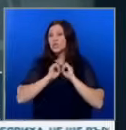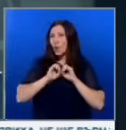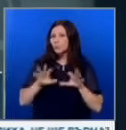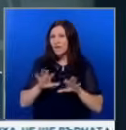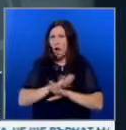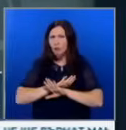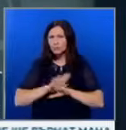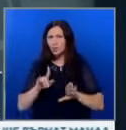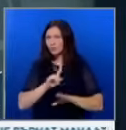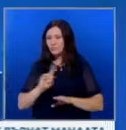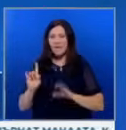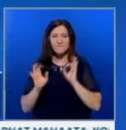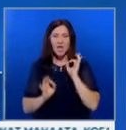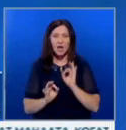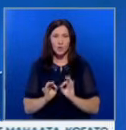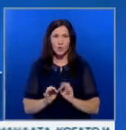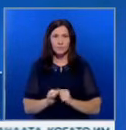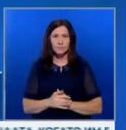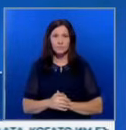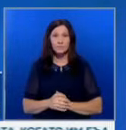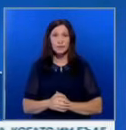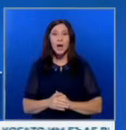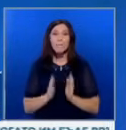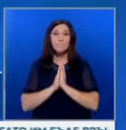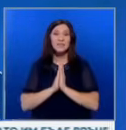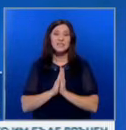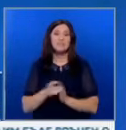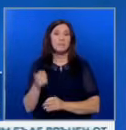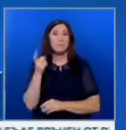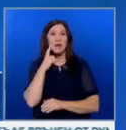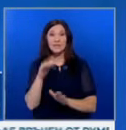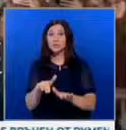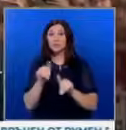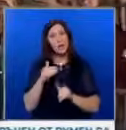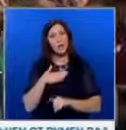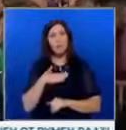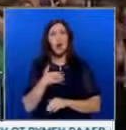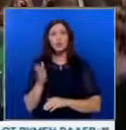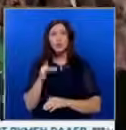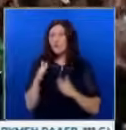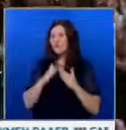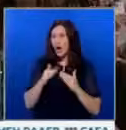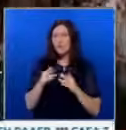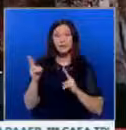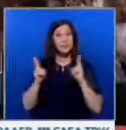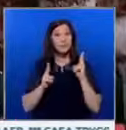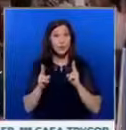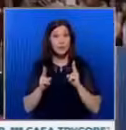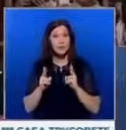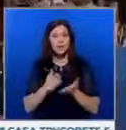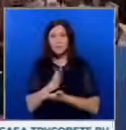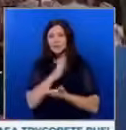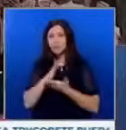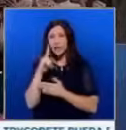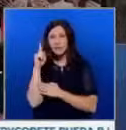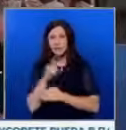е абсолютно невярно. А призиви и Джо Байден да се оттегли има, дори и в лагера на демократите. През